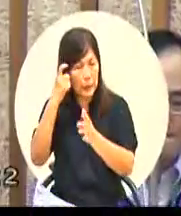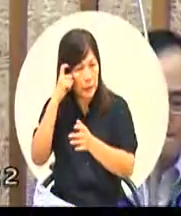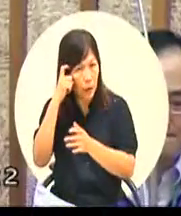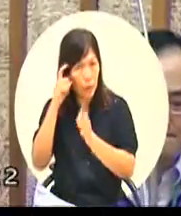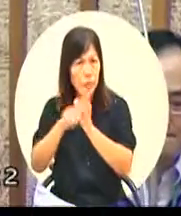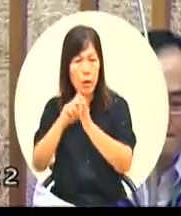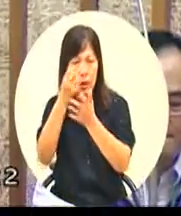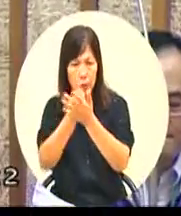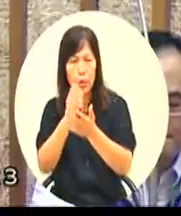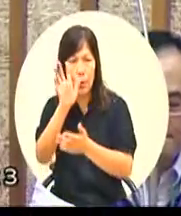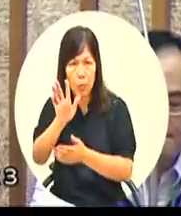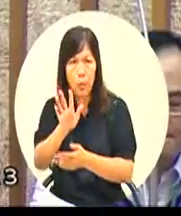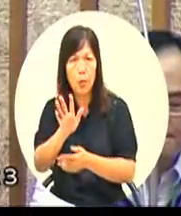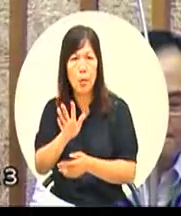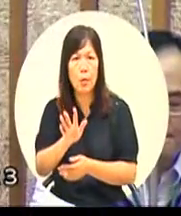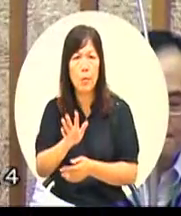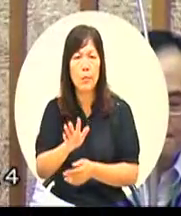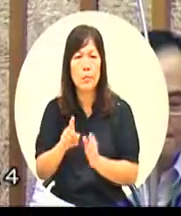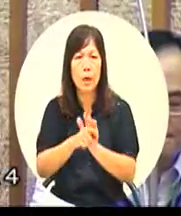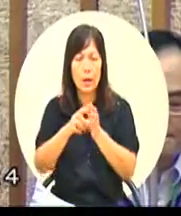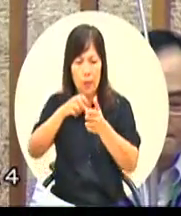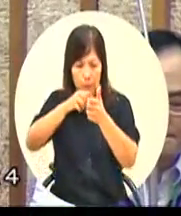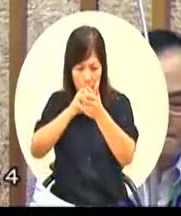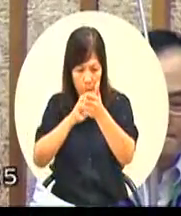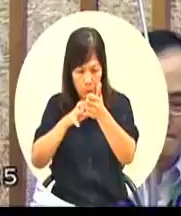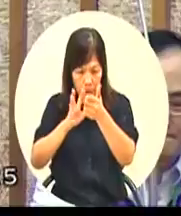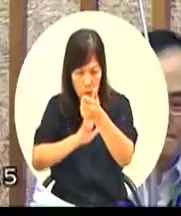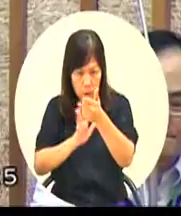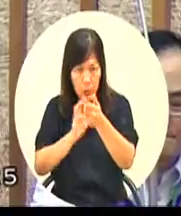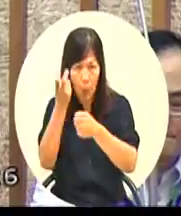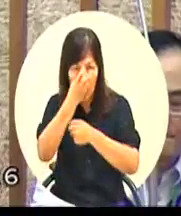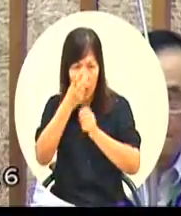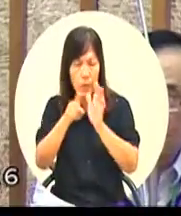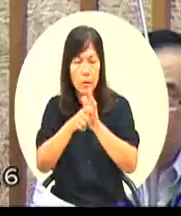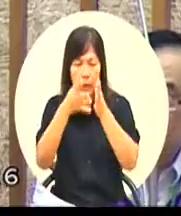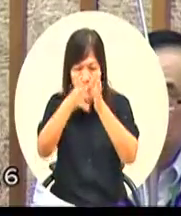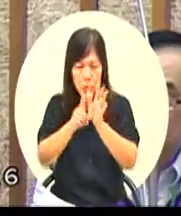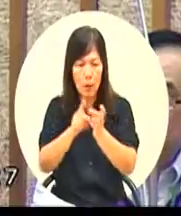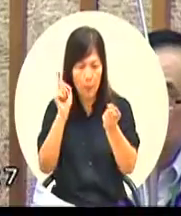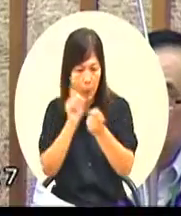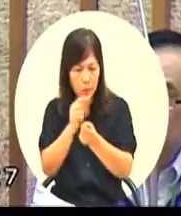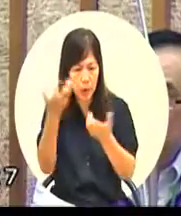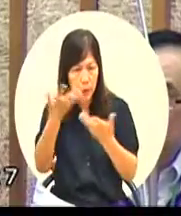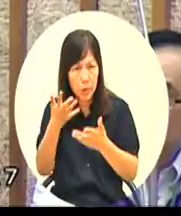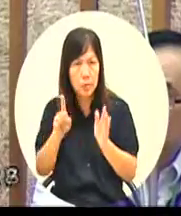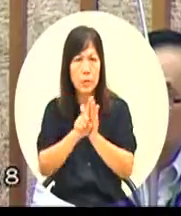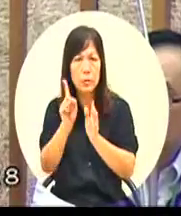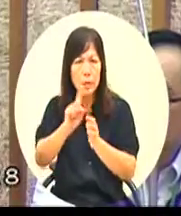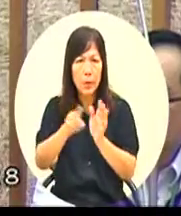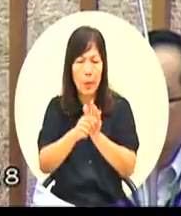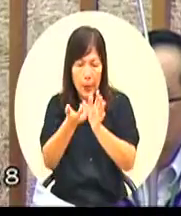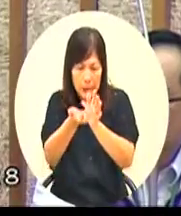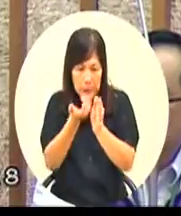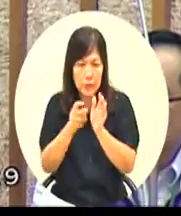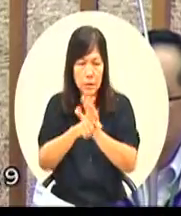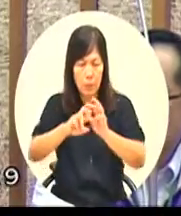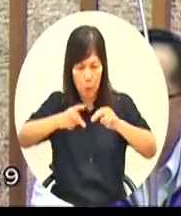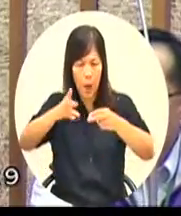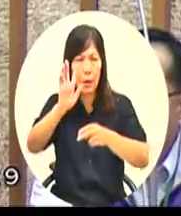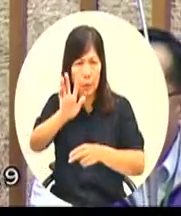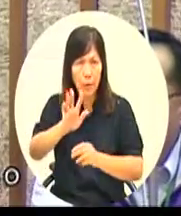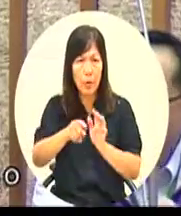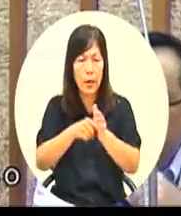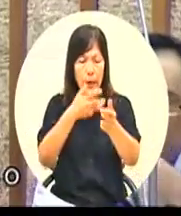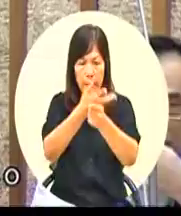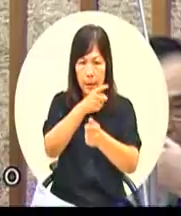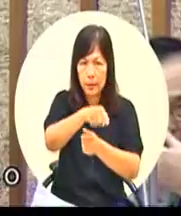都有留言板，那所以在系统管理的部分都会针对他们可能遇到的一些问题，我们都预先有做一些改变，也就是说让他